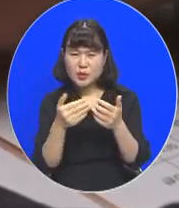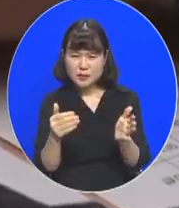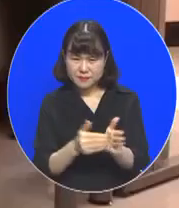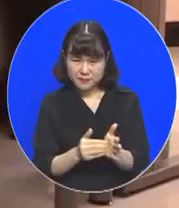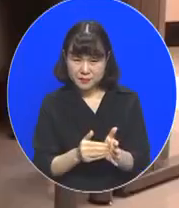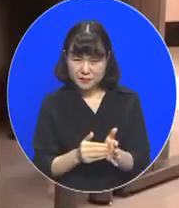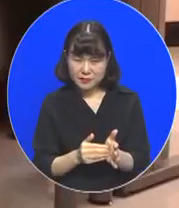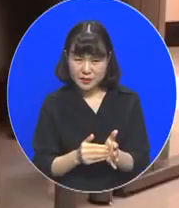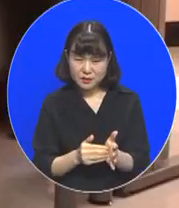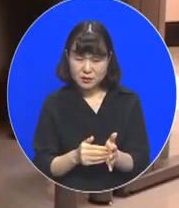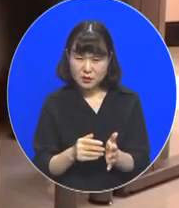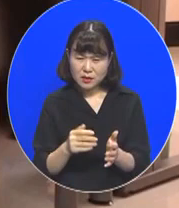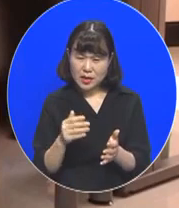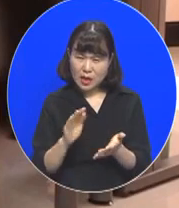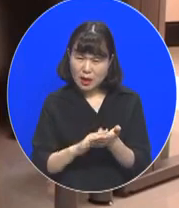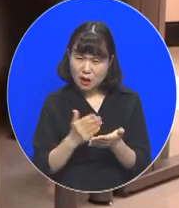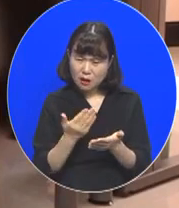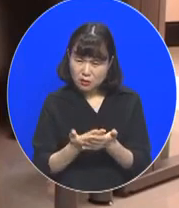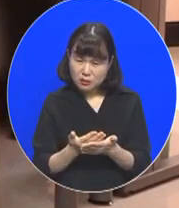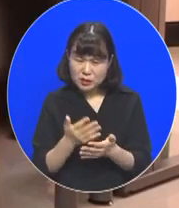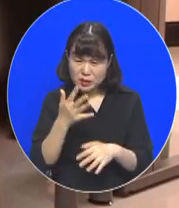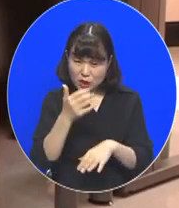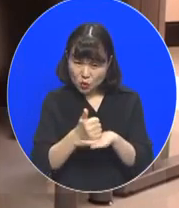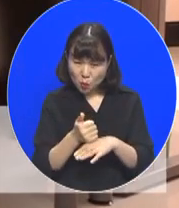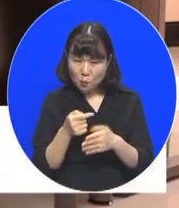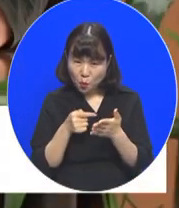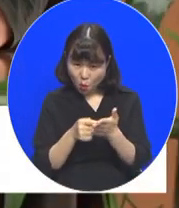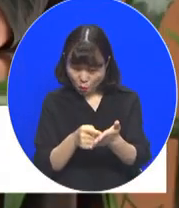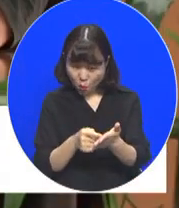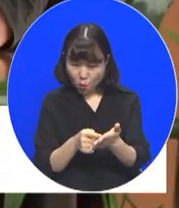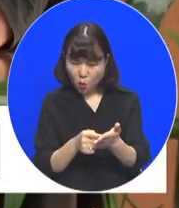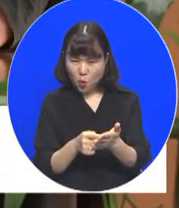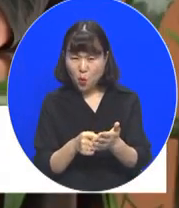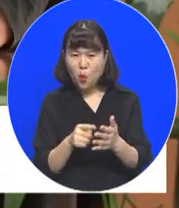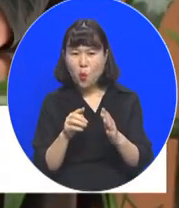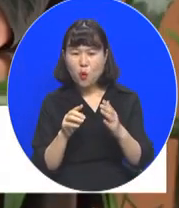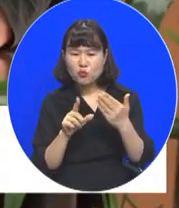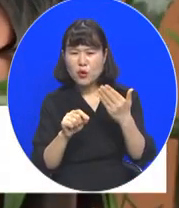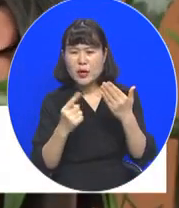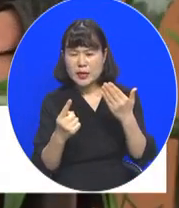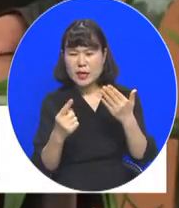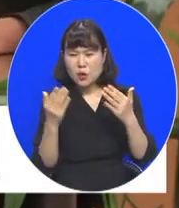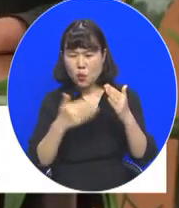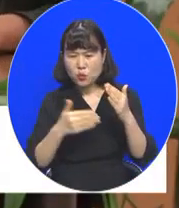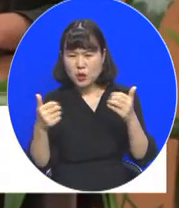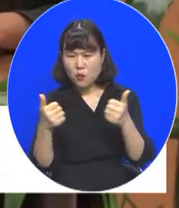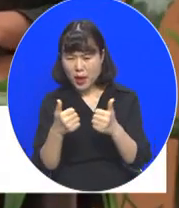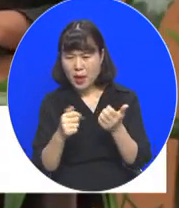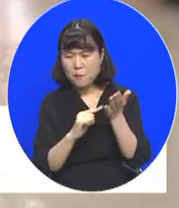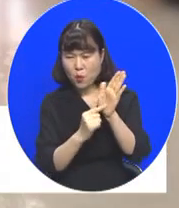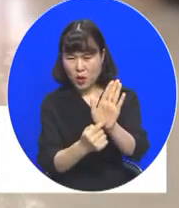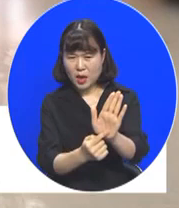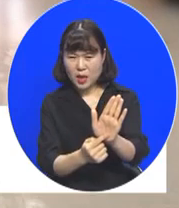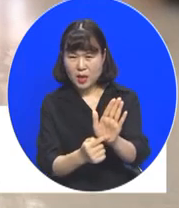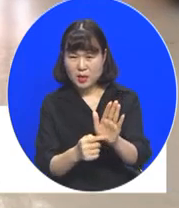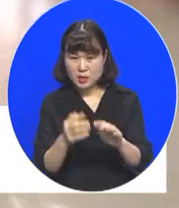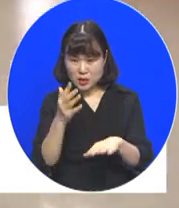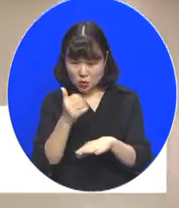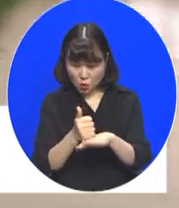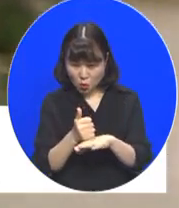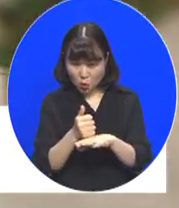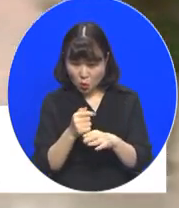개혁의 밑그림인 연금개혁안 최종보고서는 오는 1일 공청회를 통해 공개됩니다. 최종보고서에는